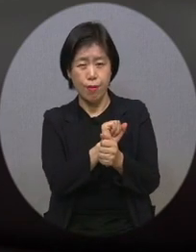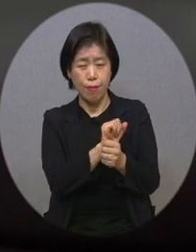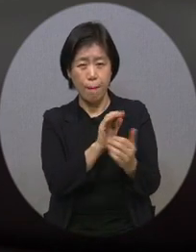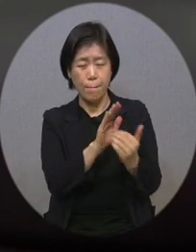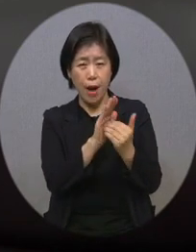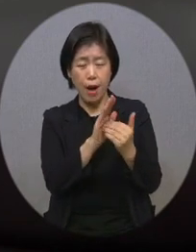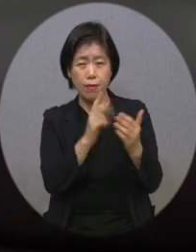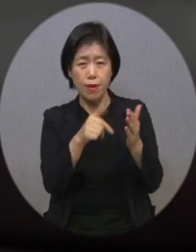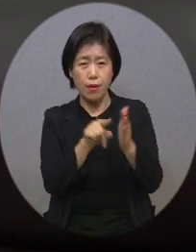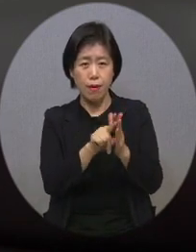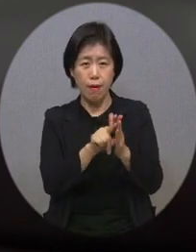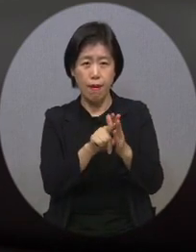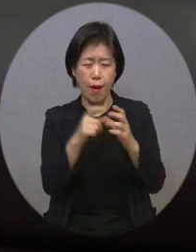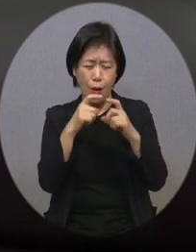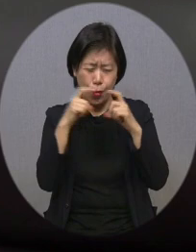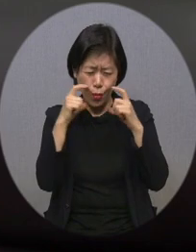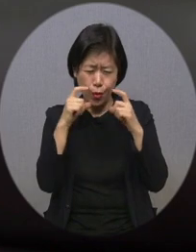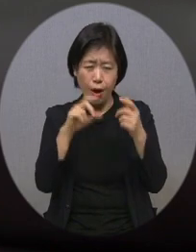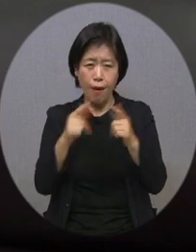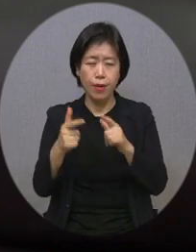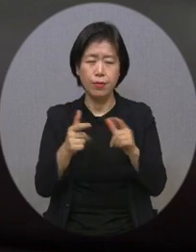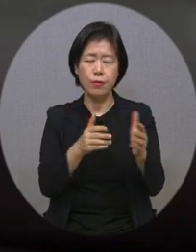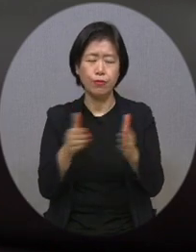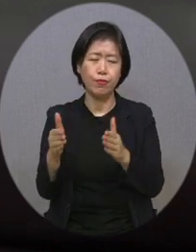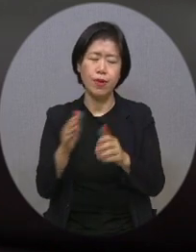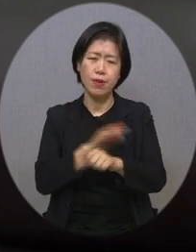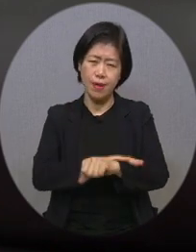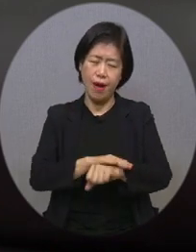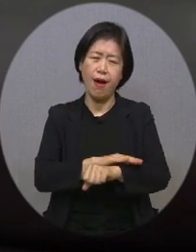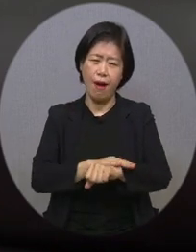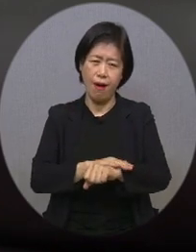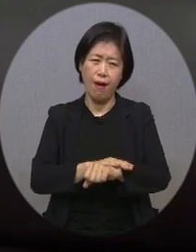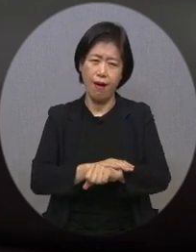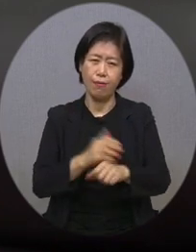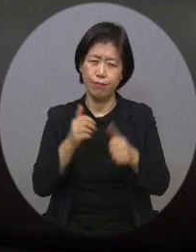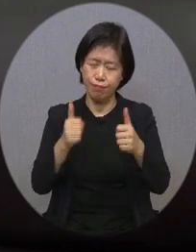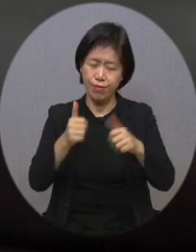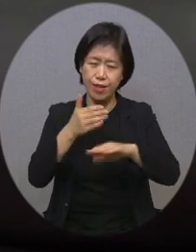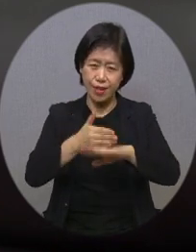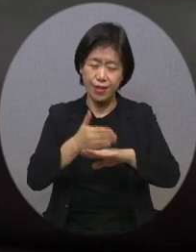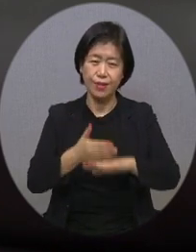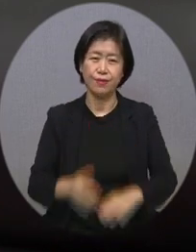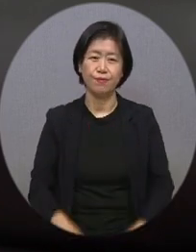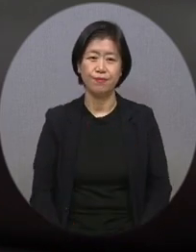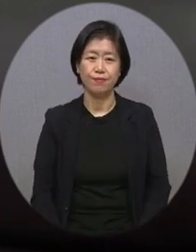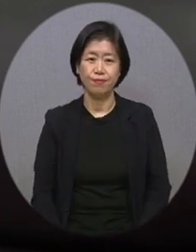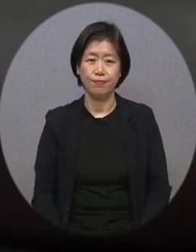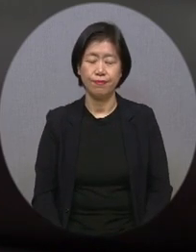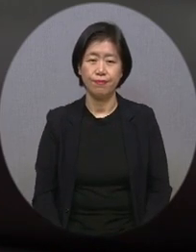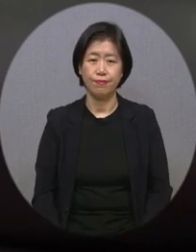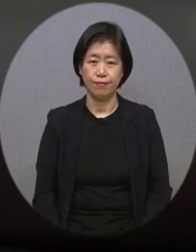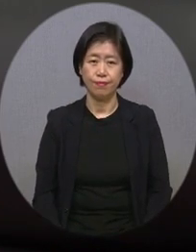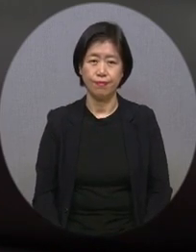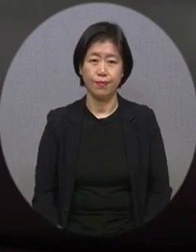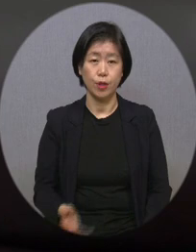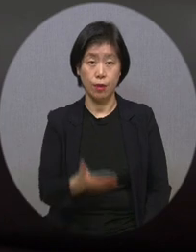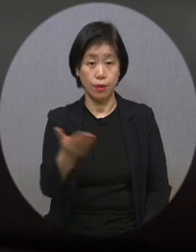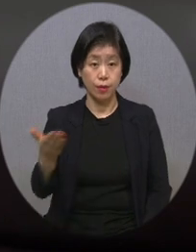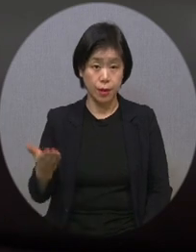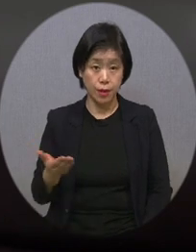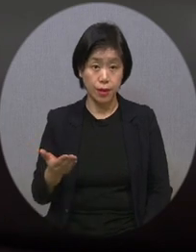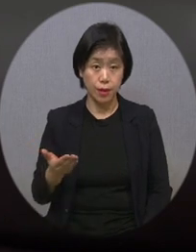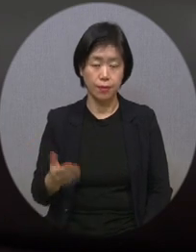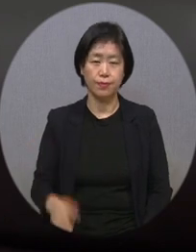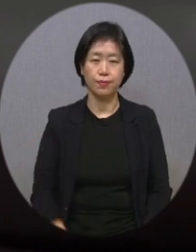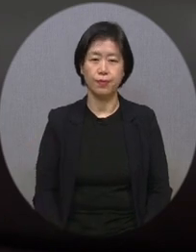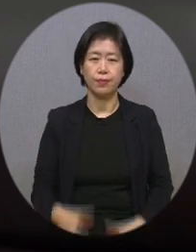군산이 다른 지역보다 코로나에 대한 대응을 엄청나게 잘했다고 평가를 받습니다. 이것은 시민 여러분들이 정말